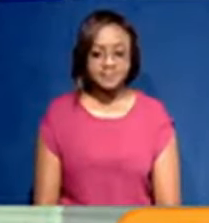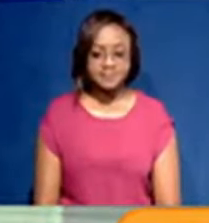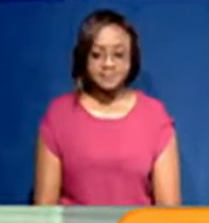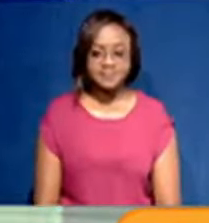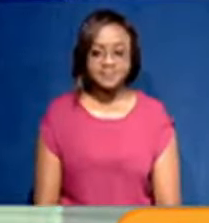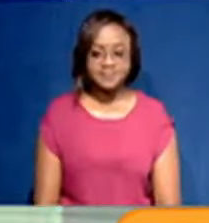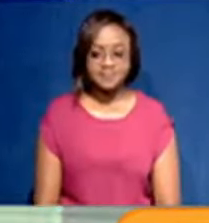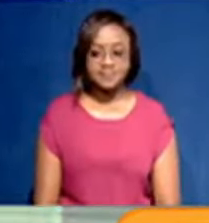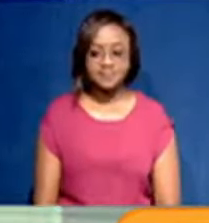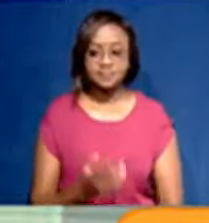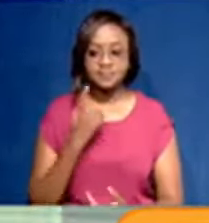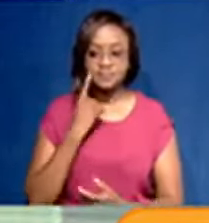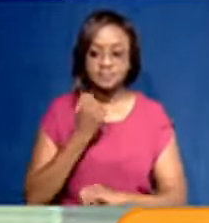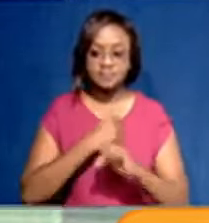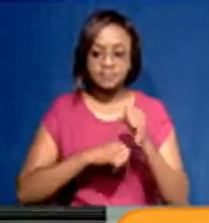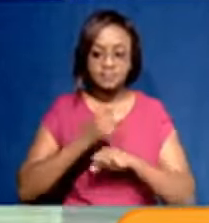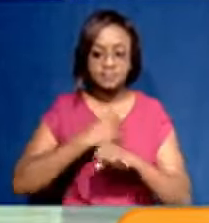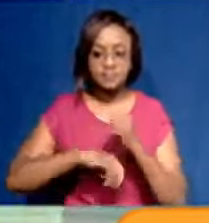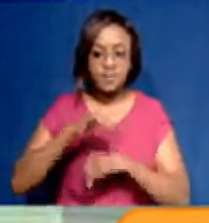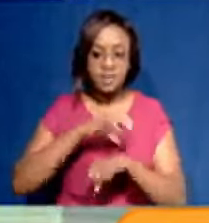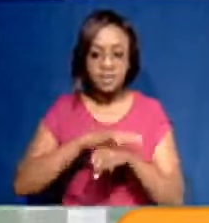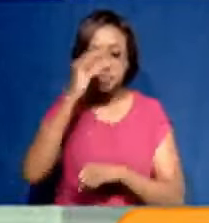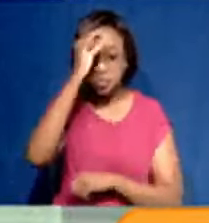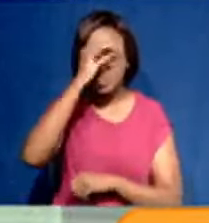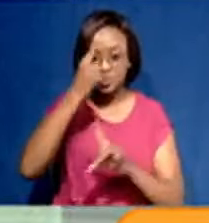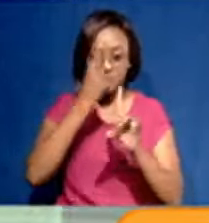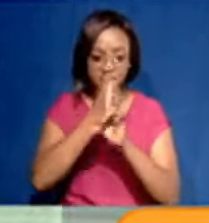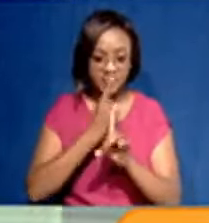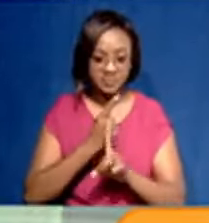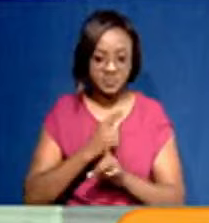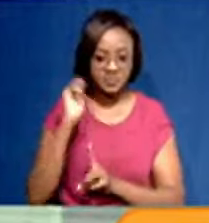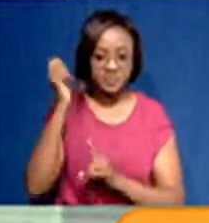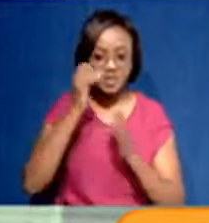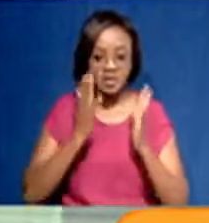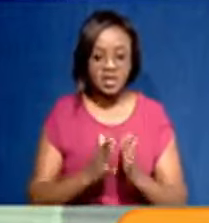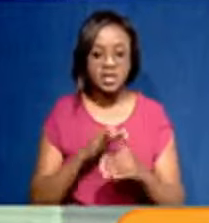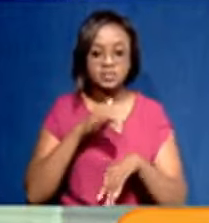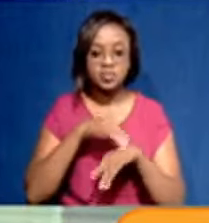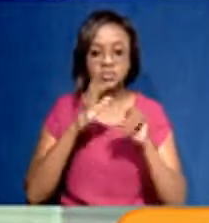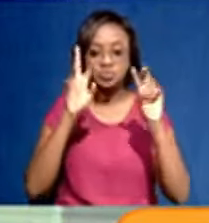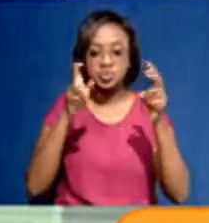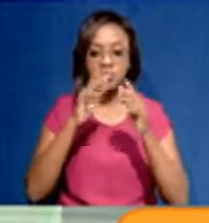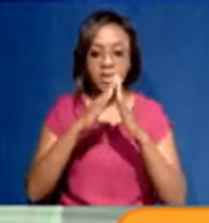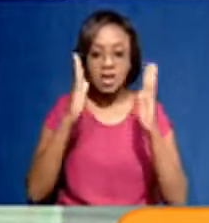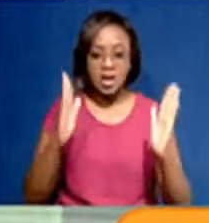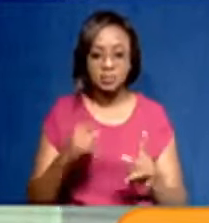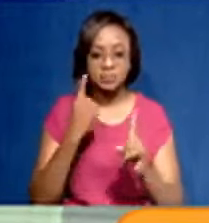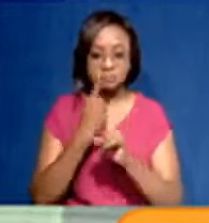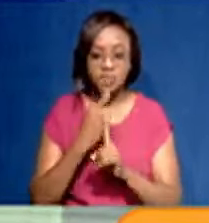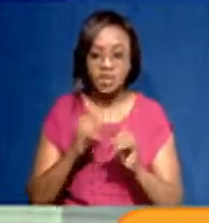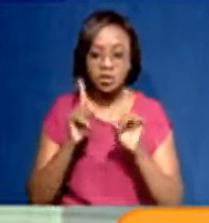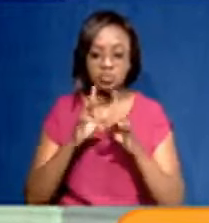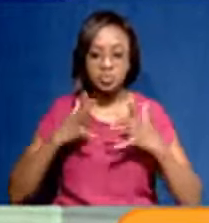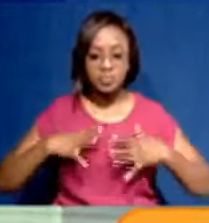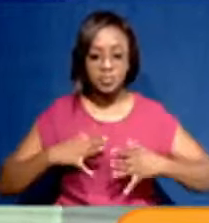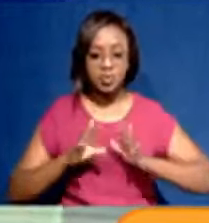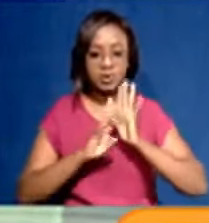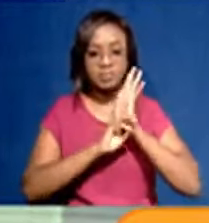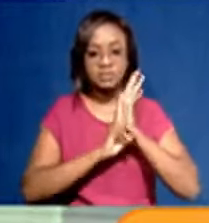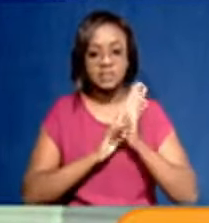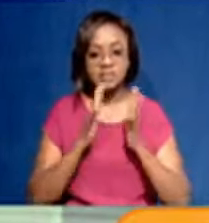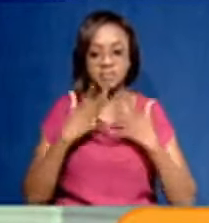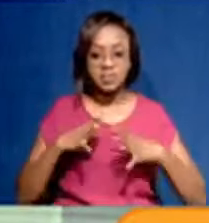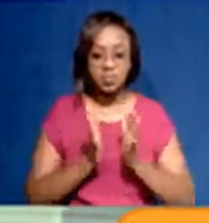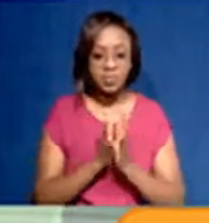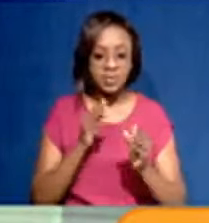Na mtazamaji, shughuli ya kukusanya maoni ya Wakenya kuhusu mswada wa nyumba za bei nafuu iliendelea, huku baadhi ya wale wanaowakilisha